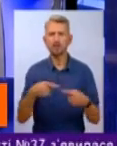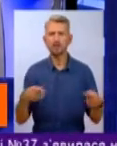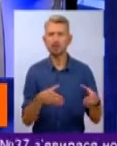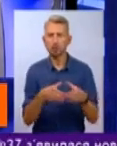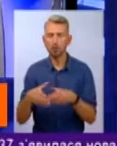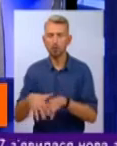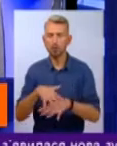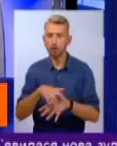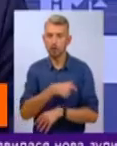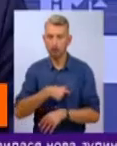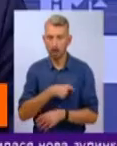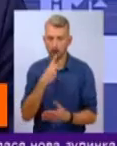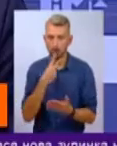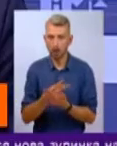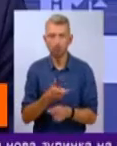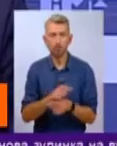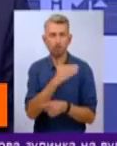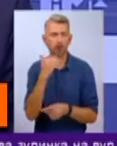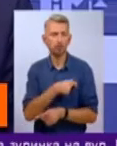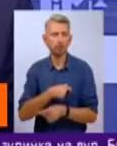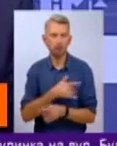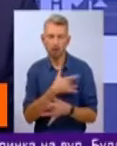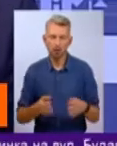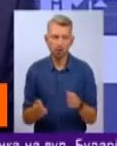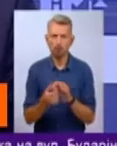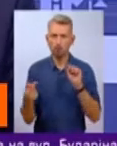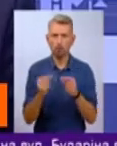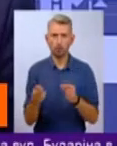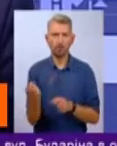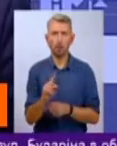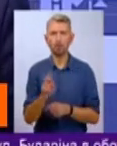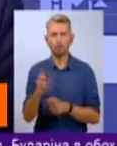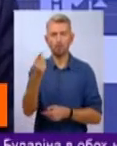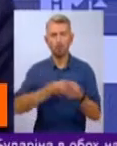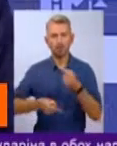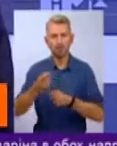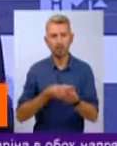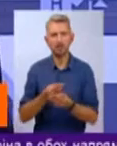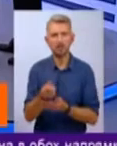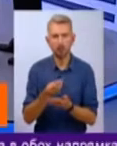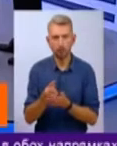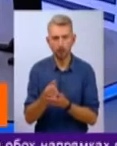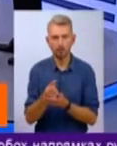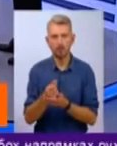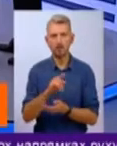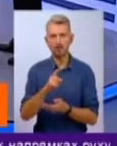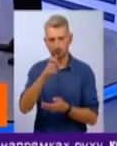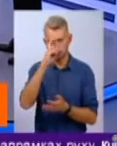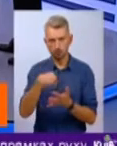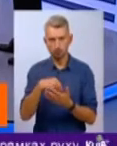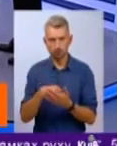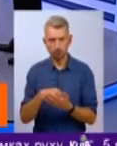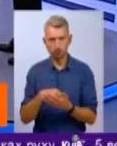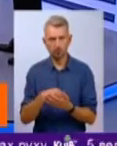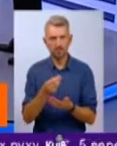депутатів показують, що дуже багато депутатів категорично проти того, щоб повертати фінансування, централізоване фінансування